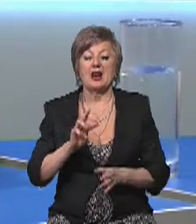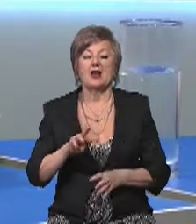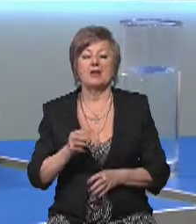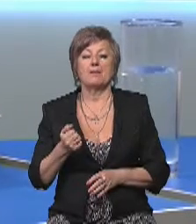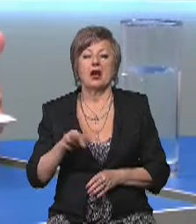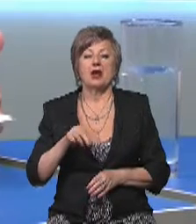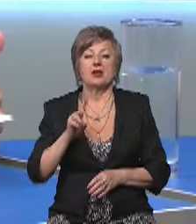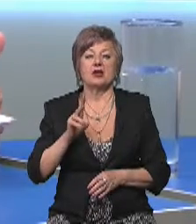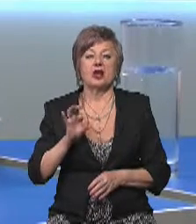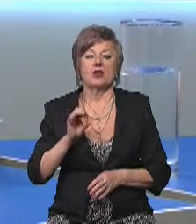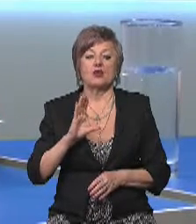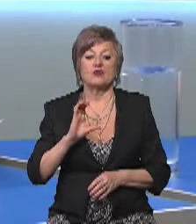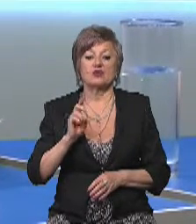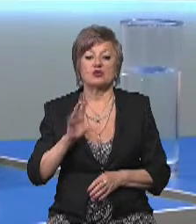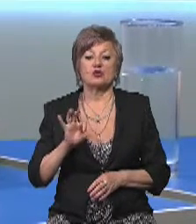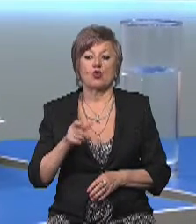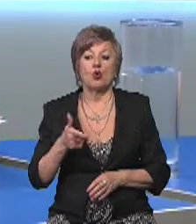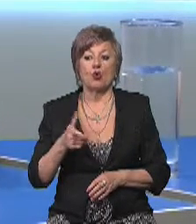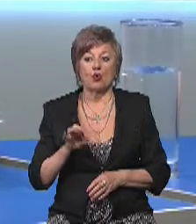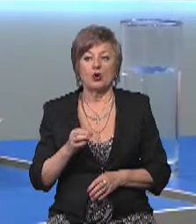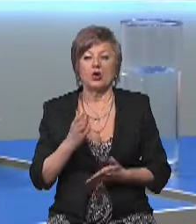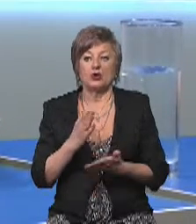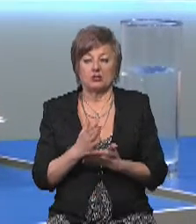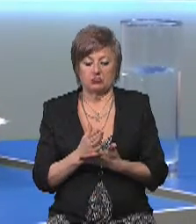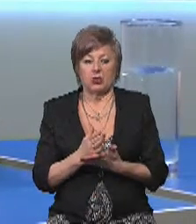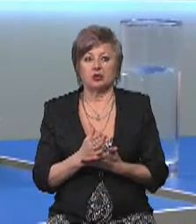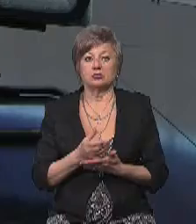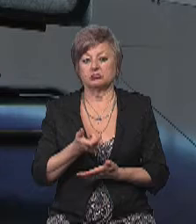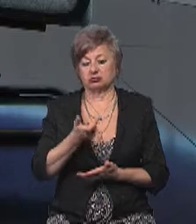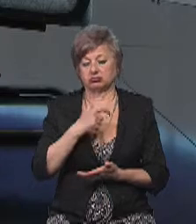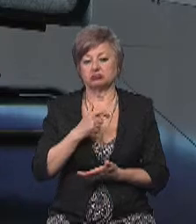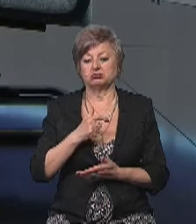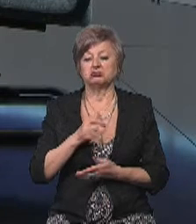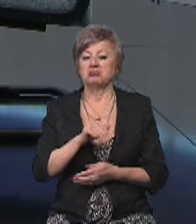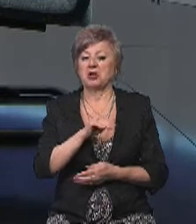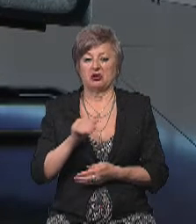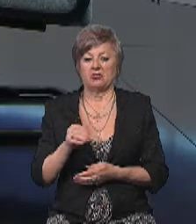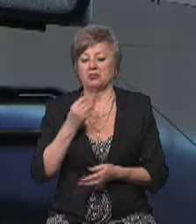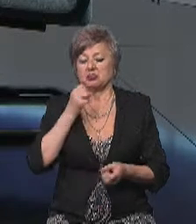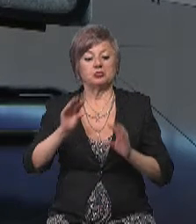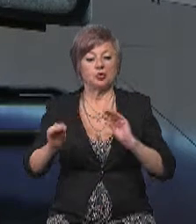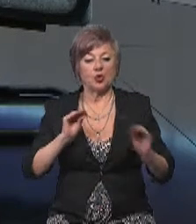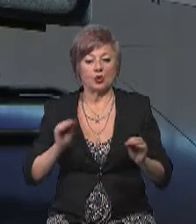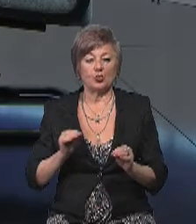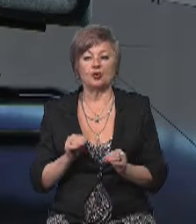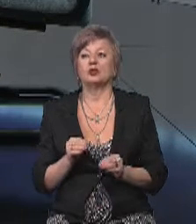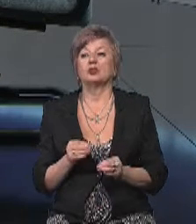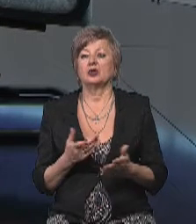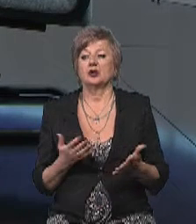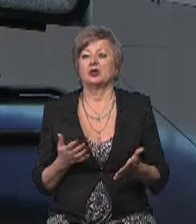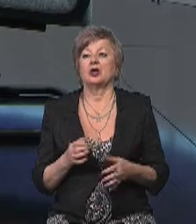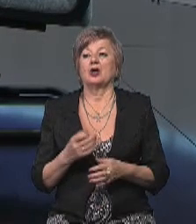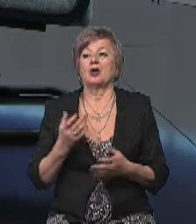вулиці Маяковської, яка зараз, має серйозний рівень благоустрою. І парку ювілейний.